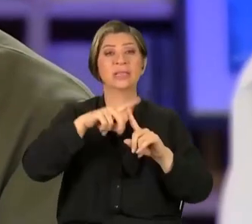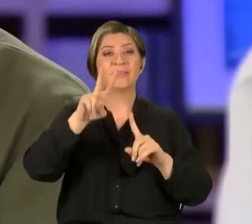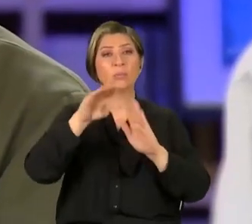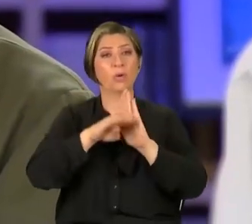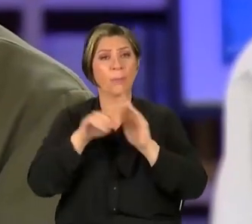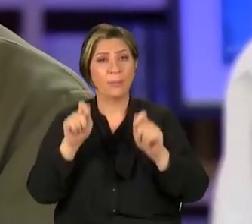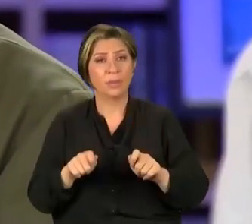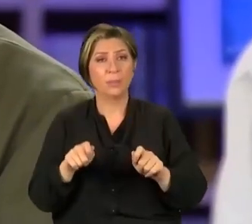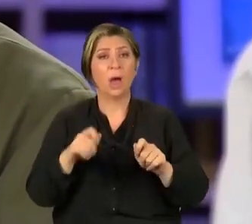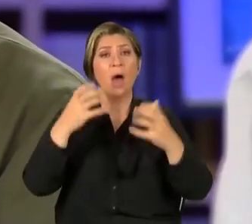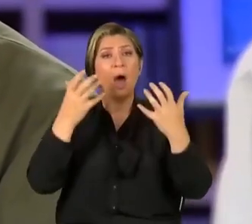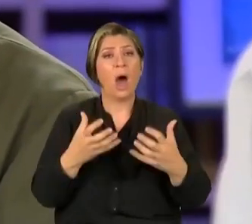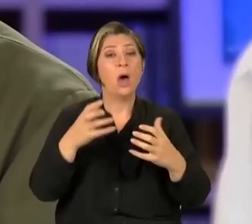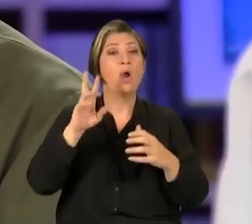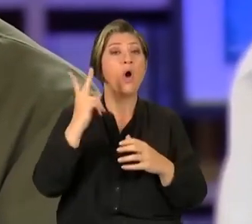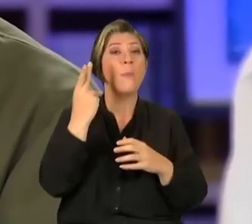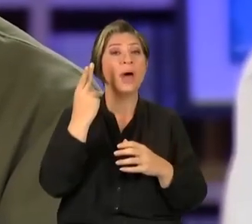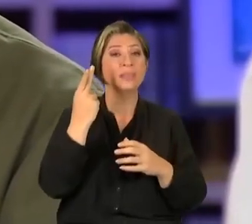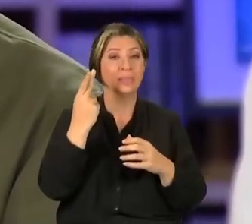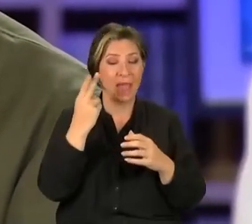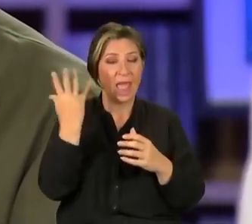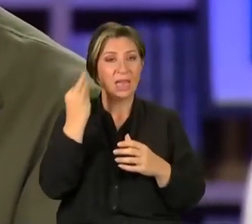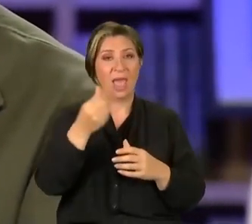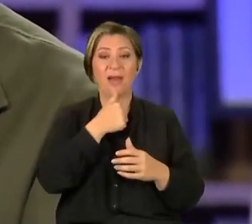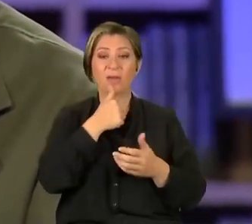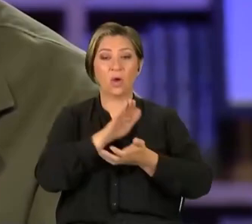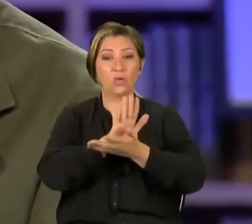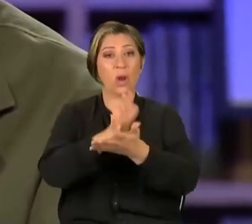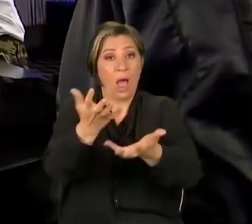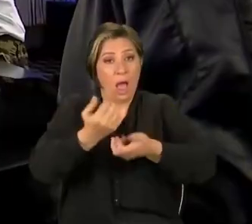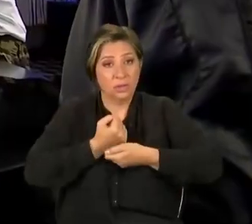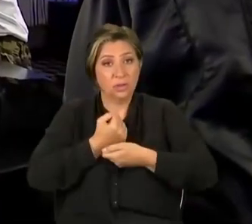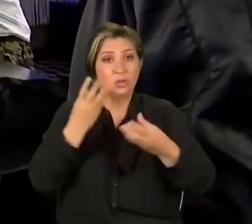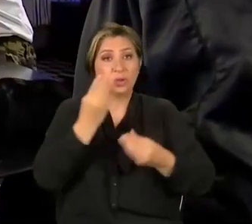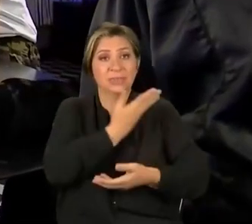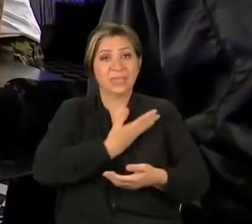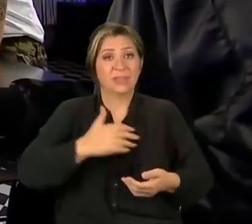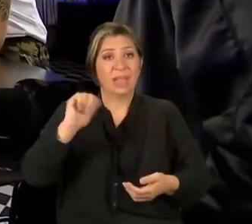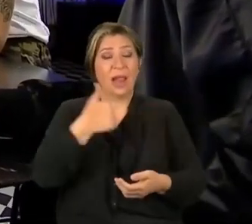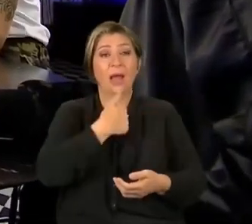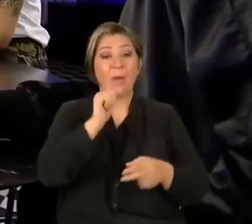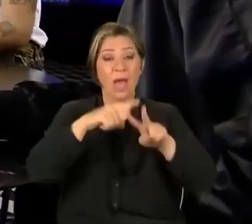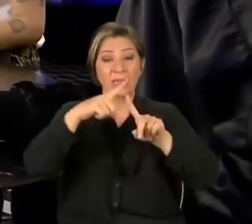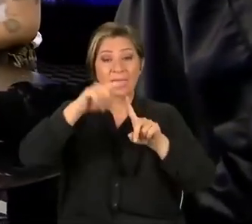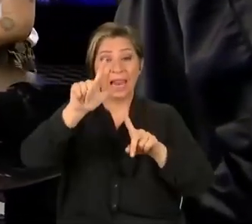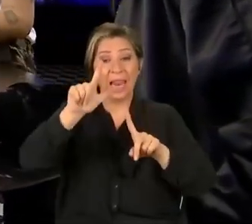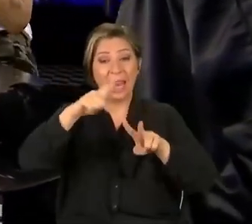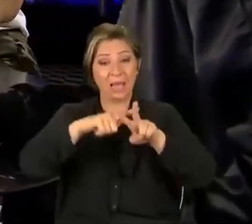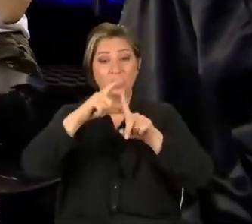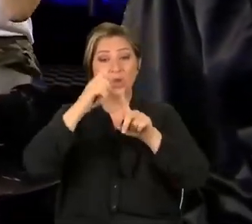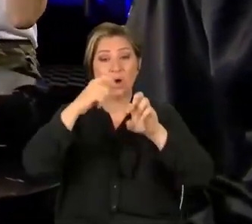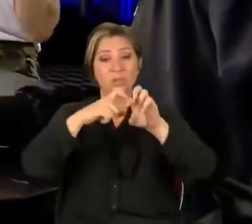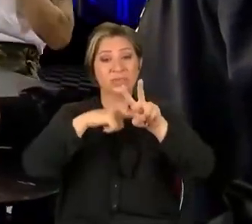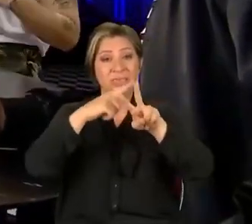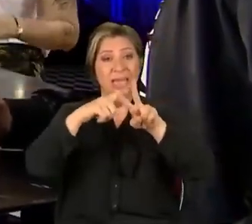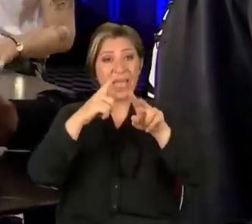programı yaptım. Ağır romanla en iyi erkek oyuncu ödüllerini alınca... Çok sevdiğim değerli abim Atilla Dorsay,